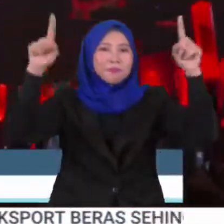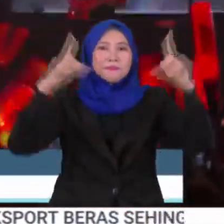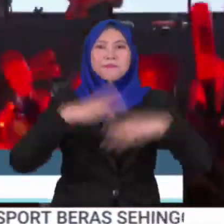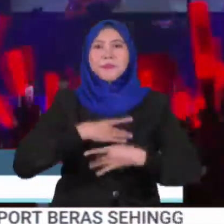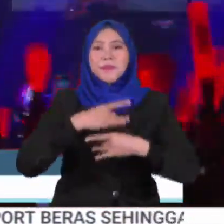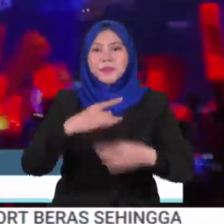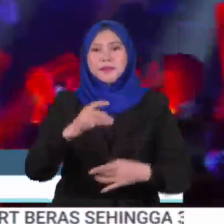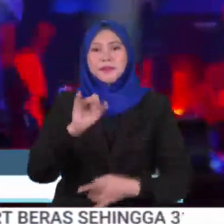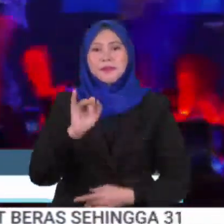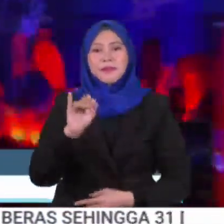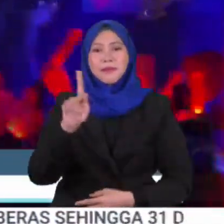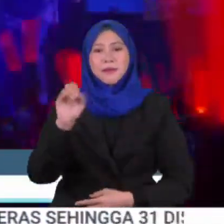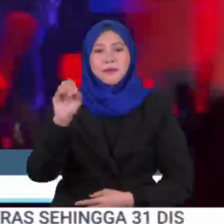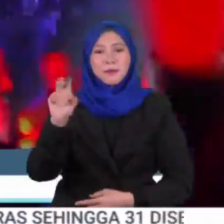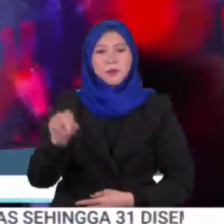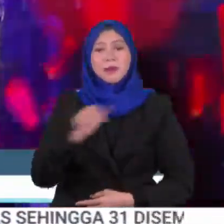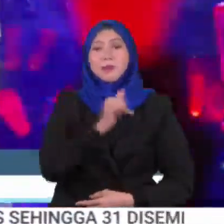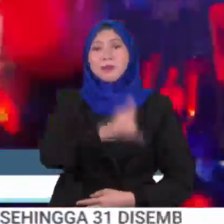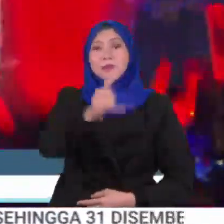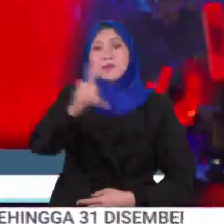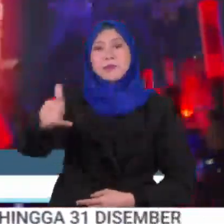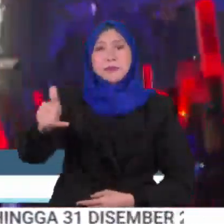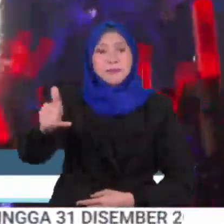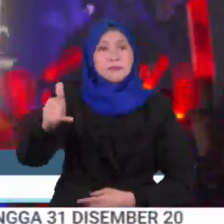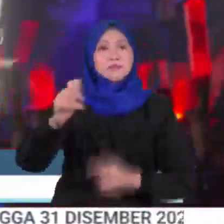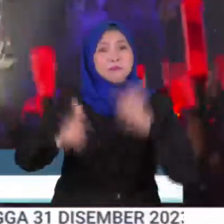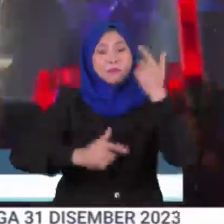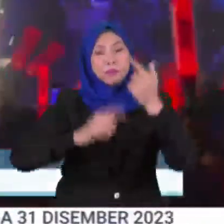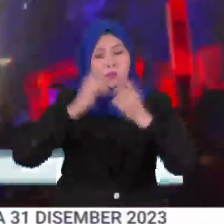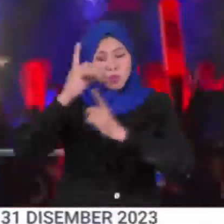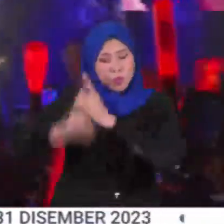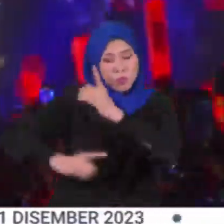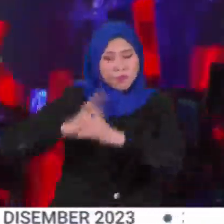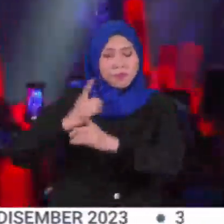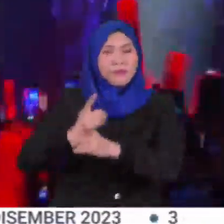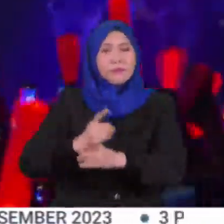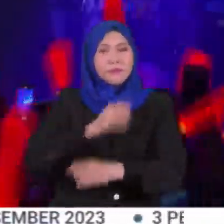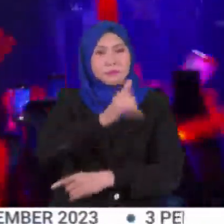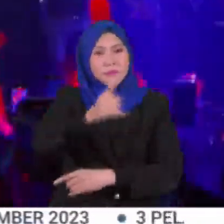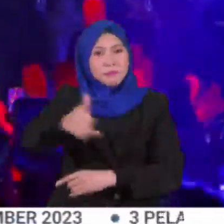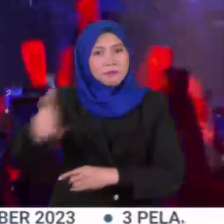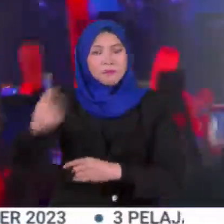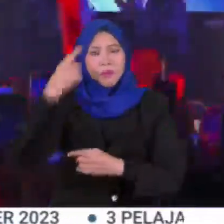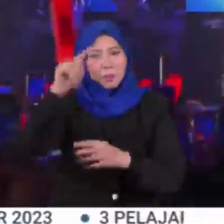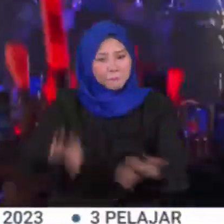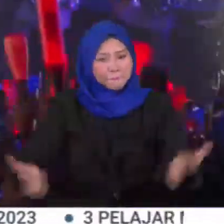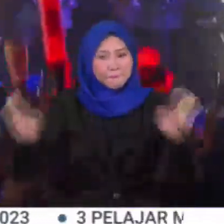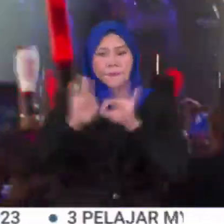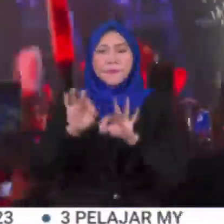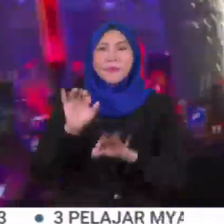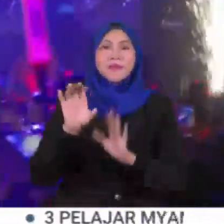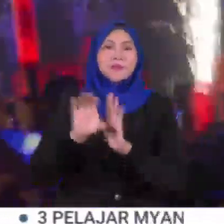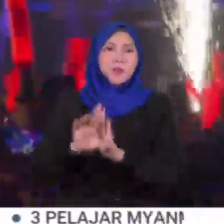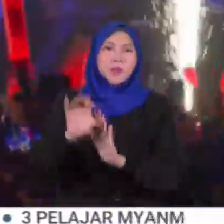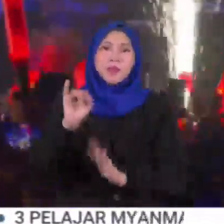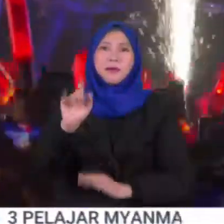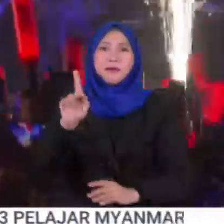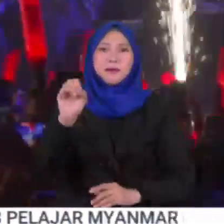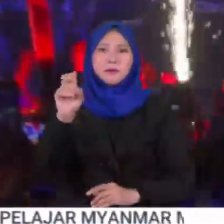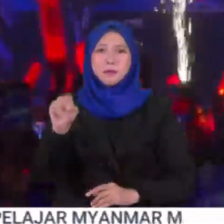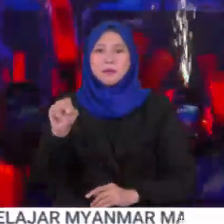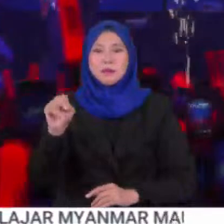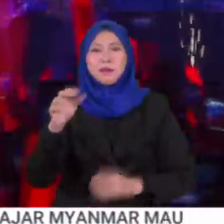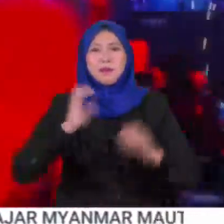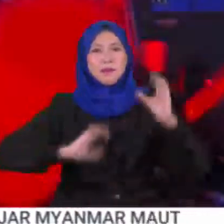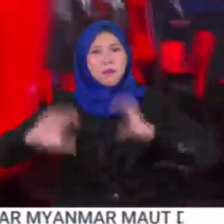setia Icon. Jelajah dunia Take Off merupakan satu peristiwa penting untuk Icon kerana ia merupakan siri konsert